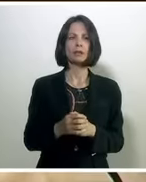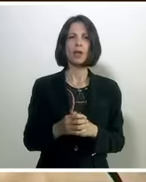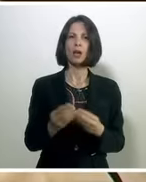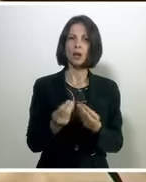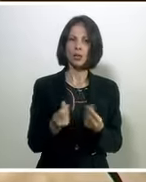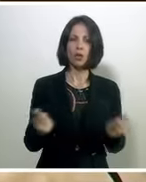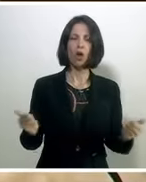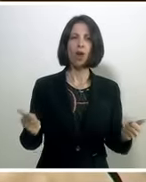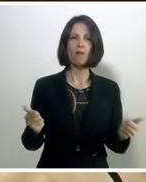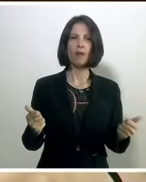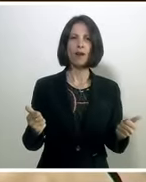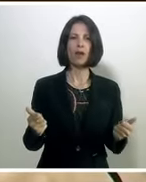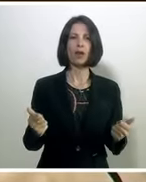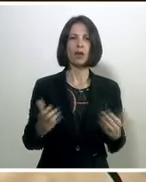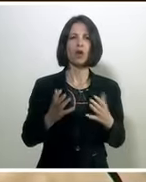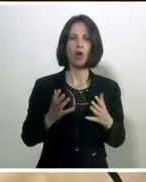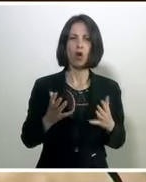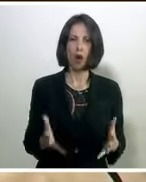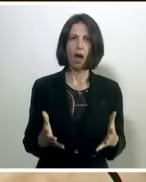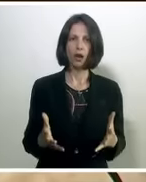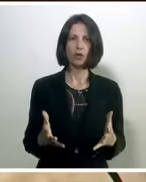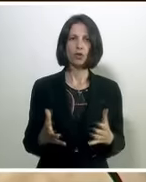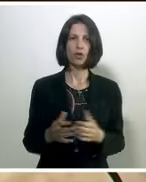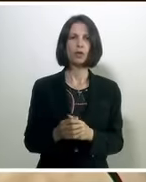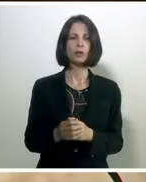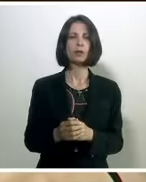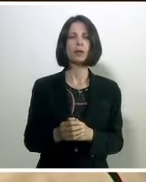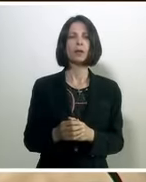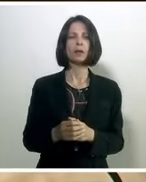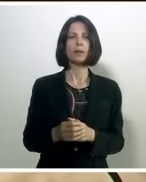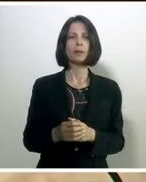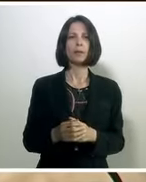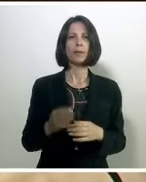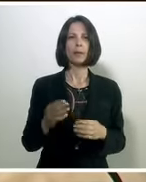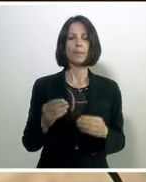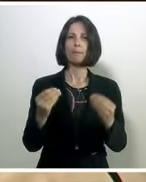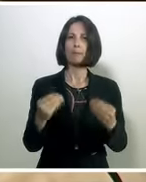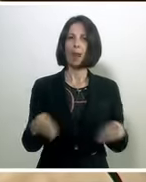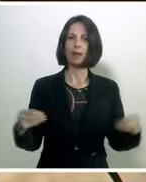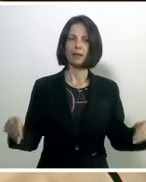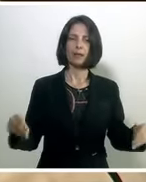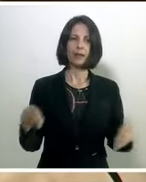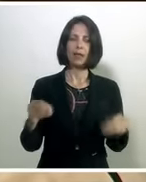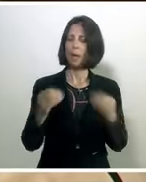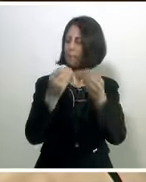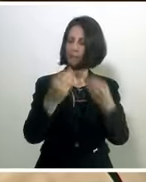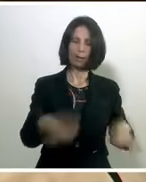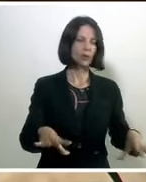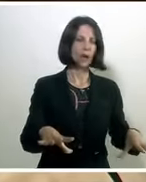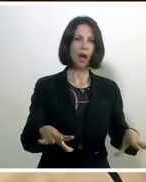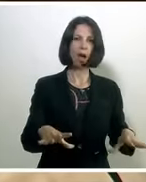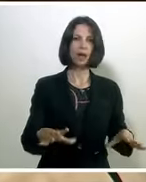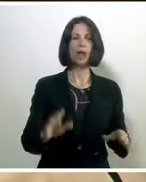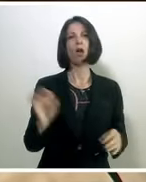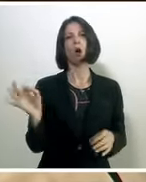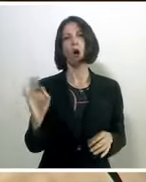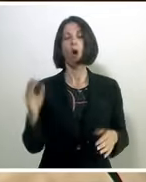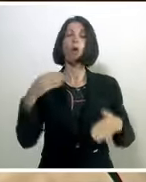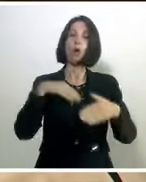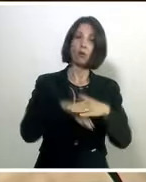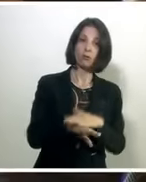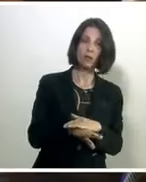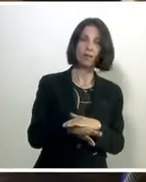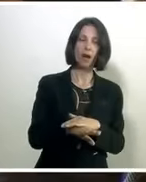e coraggio le cose da abbandonare e quelle da conservare ha saputo interpret ha